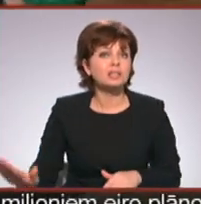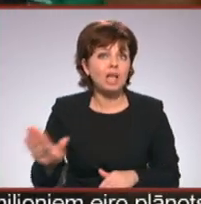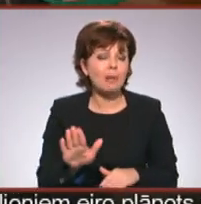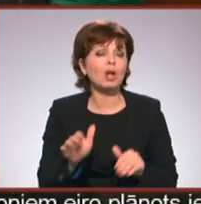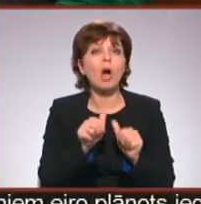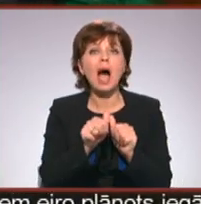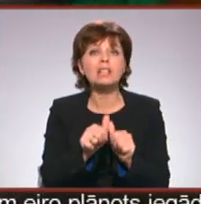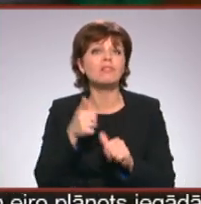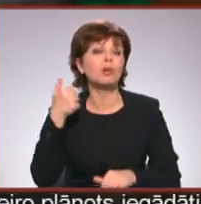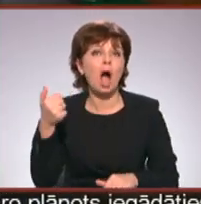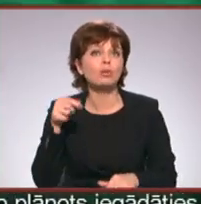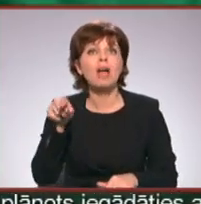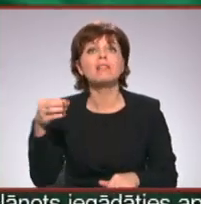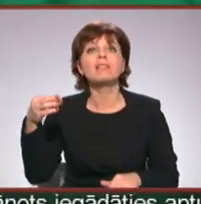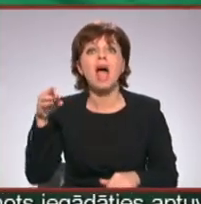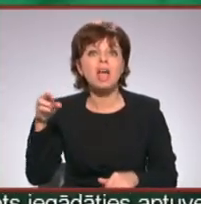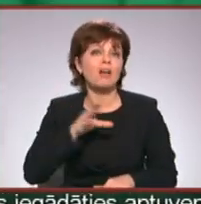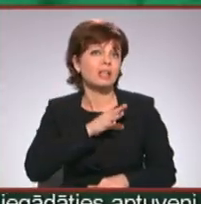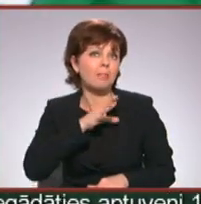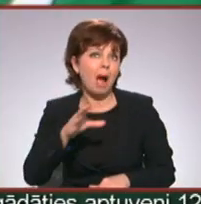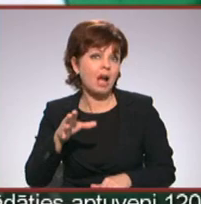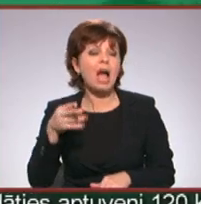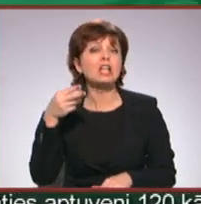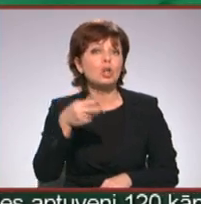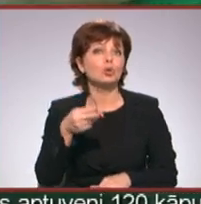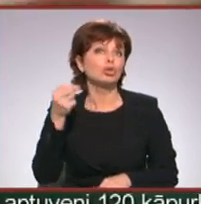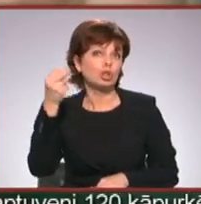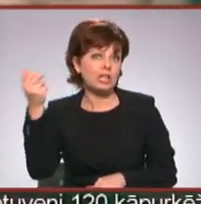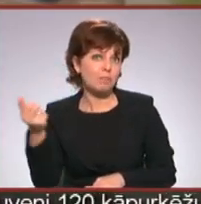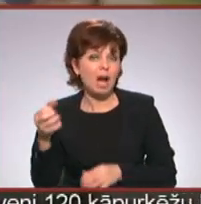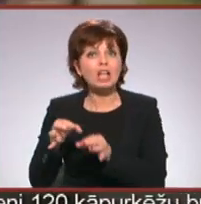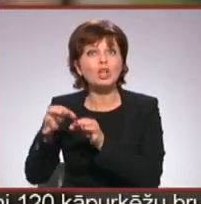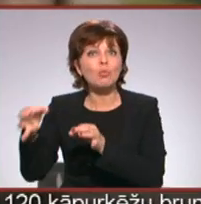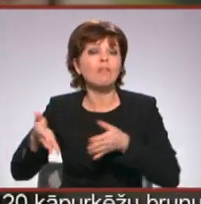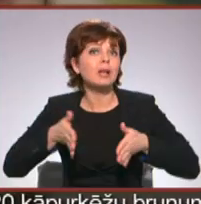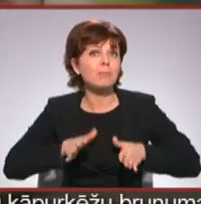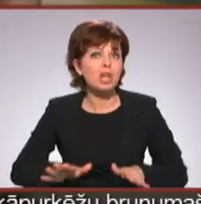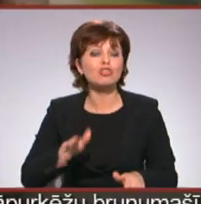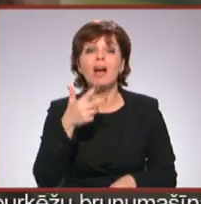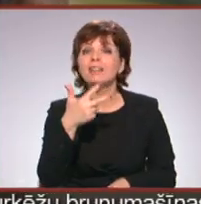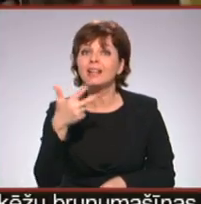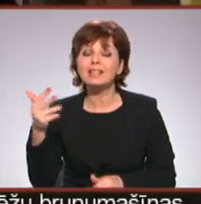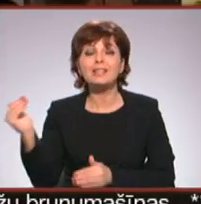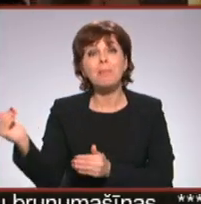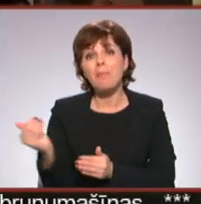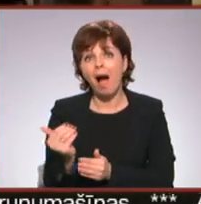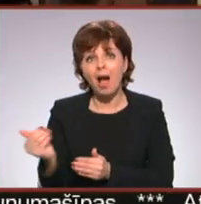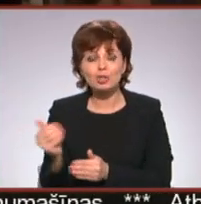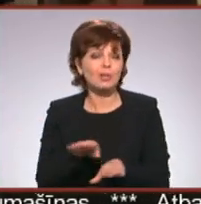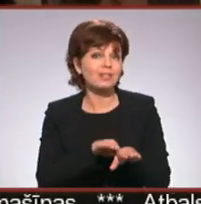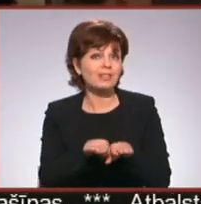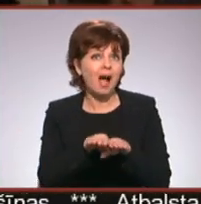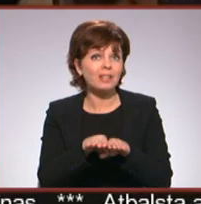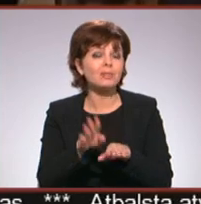gadu tērvetnieks sauc par bagātu. 2013. Gadā novadā piedzimuši 33 mazuļi, kas salīdzinājumā